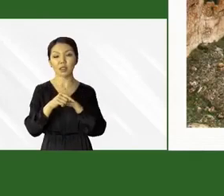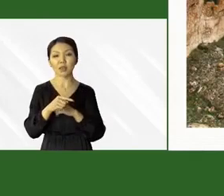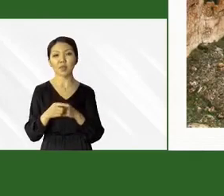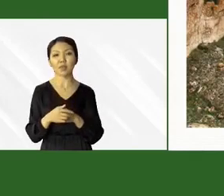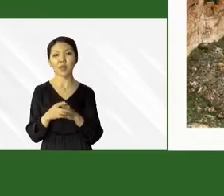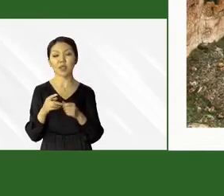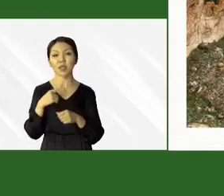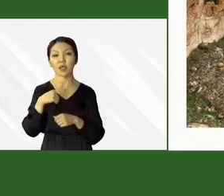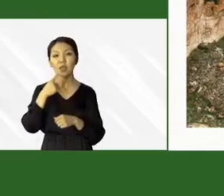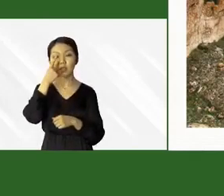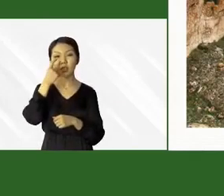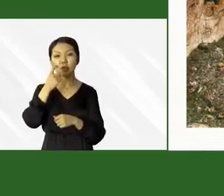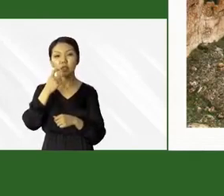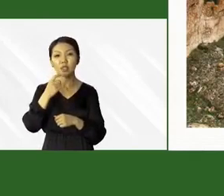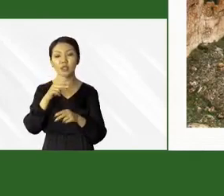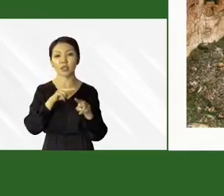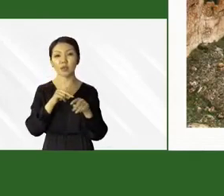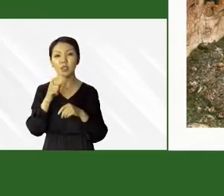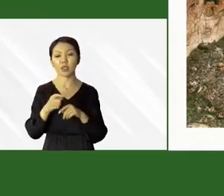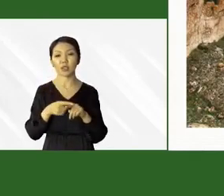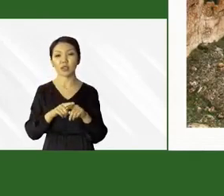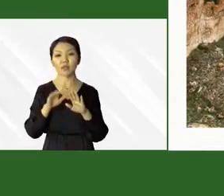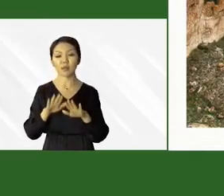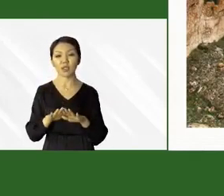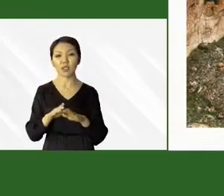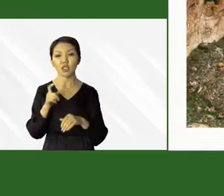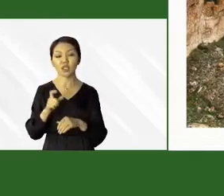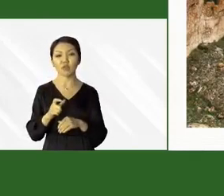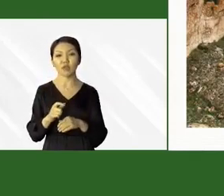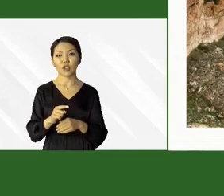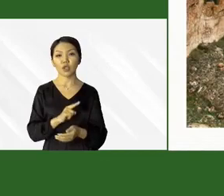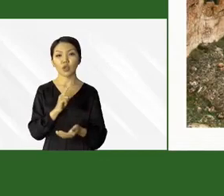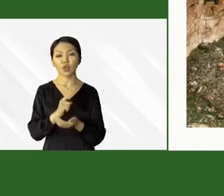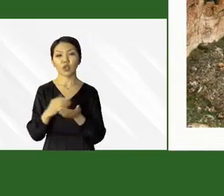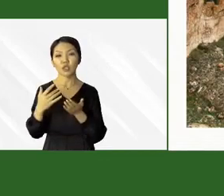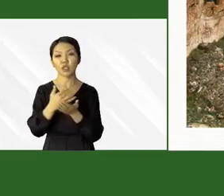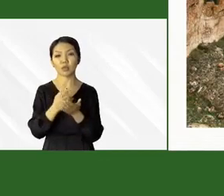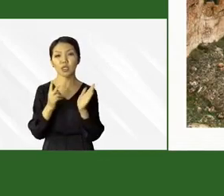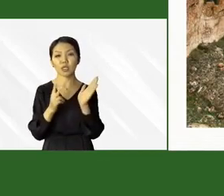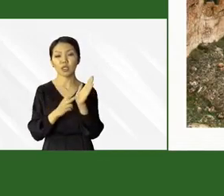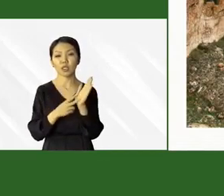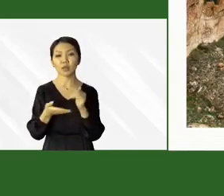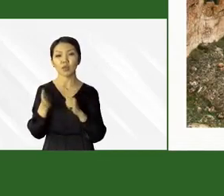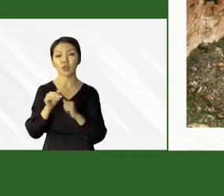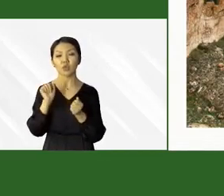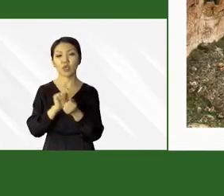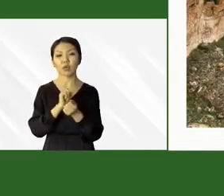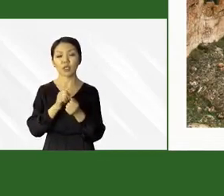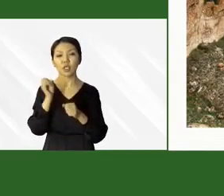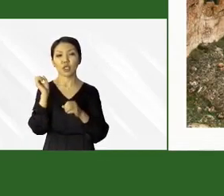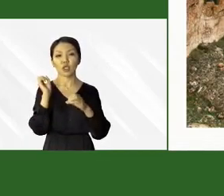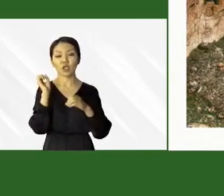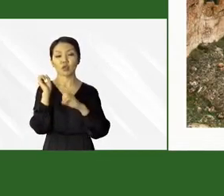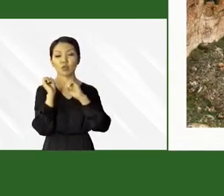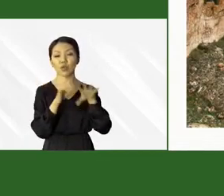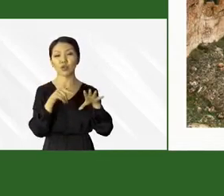смотрителя этого места, человек при входе должен собрать 7 камней и бросить их во впадины. Если хотя